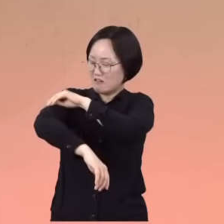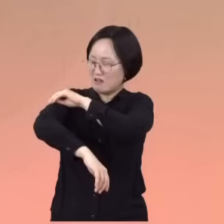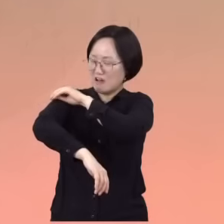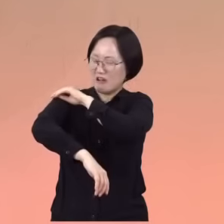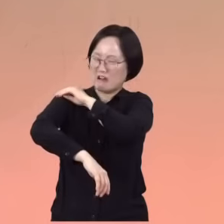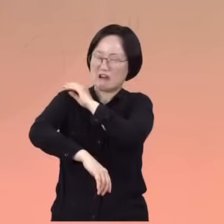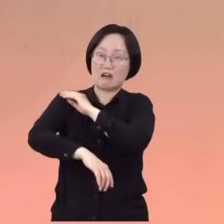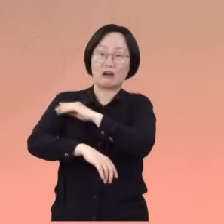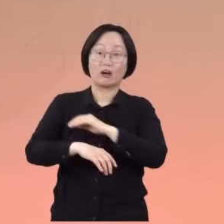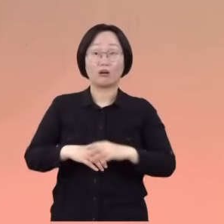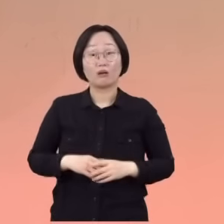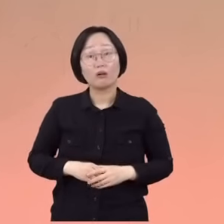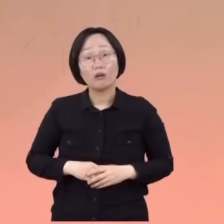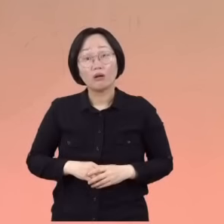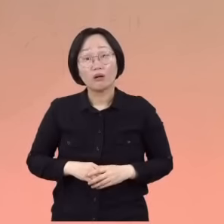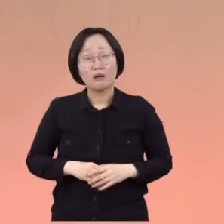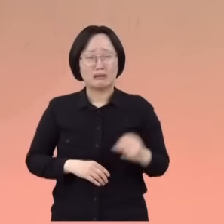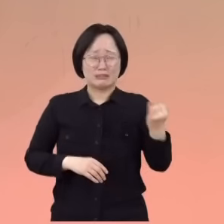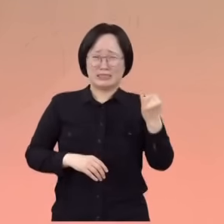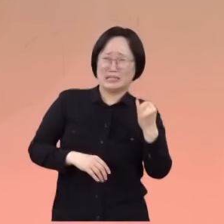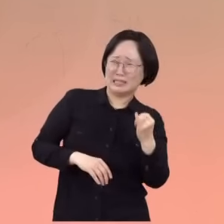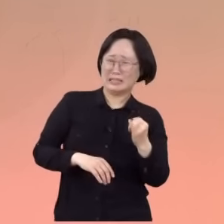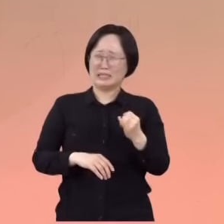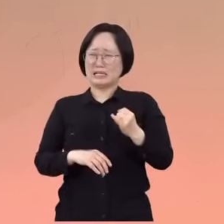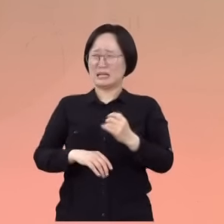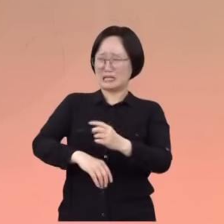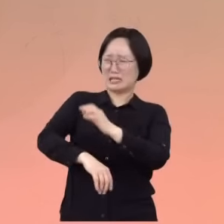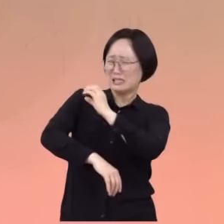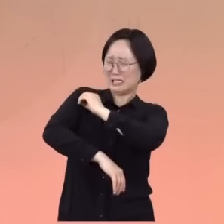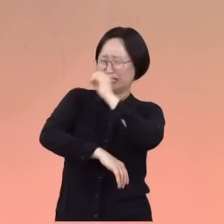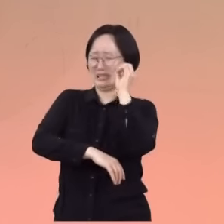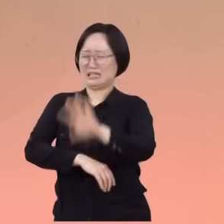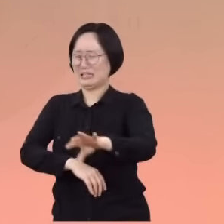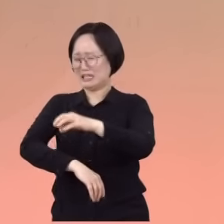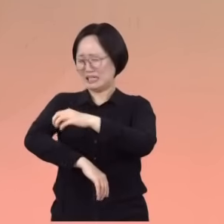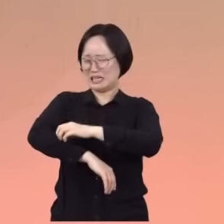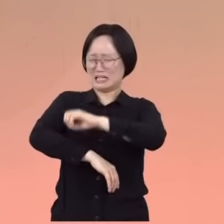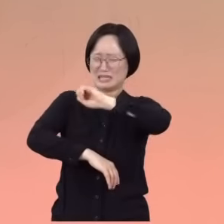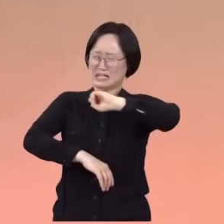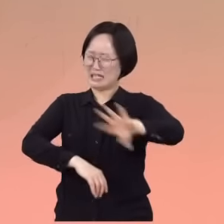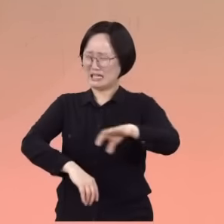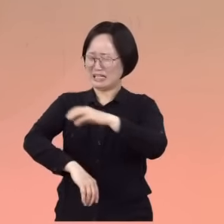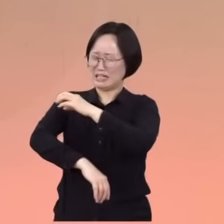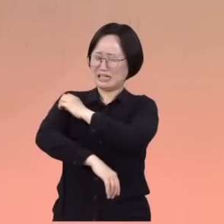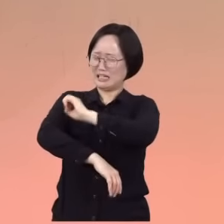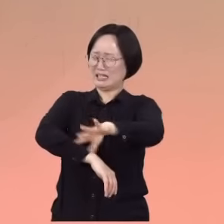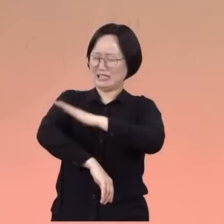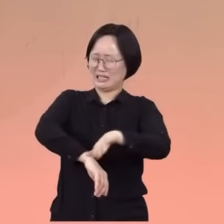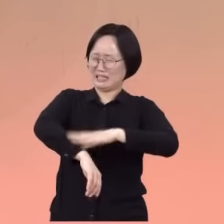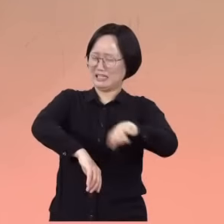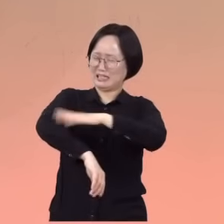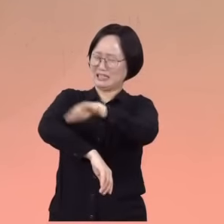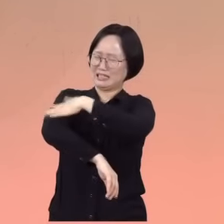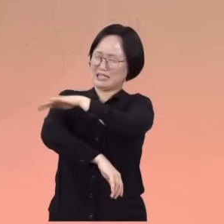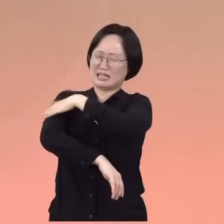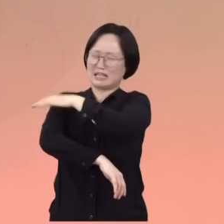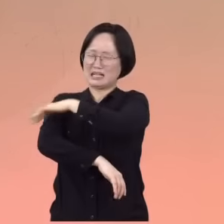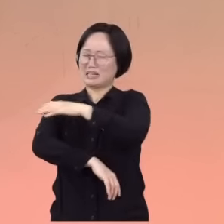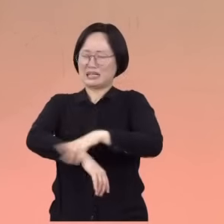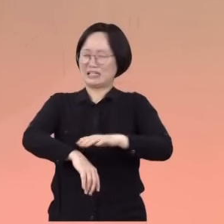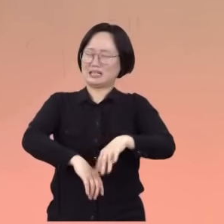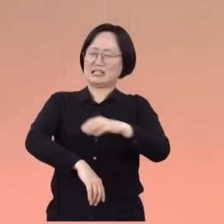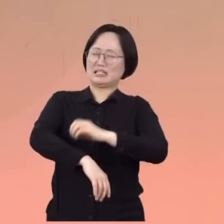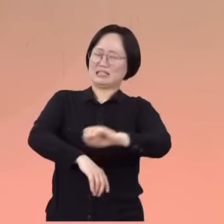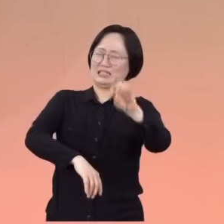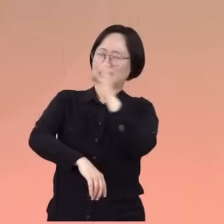생생하지아요 그걸 다 손으로 막 털어내고 다 떼어냈어요 에비 에비 하면서 새까만 거머리을